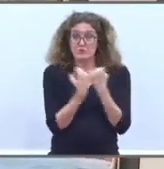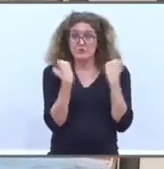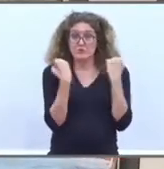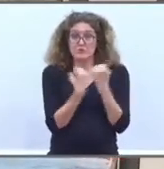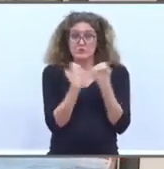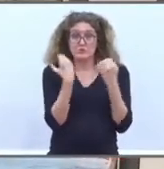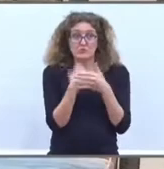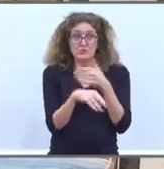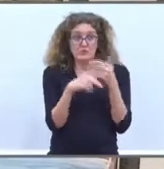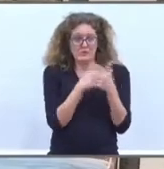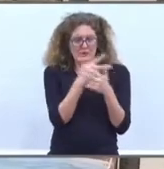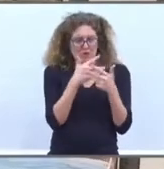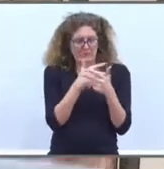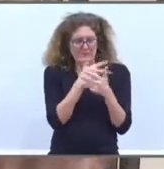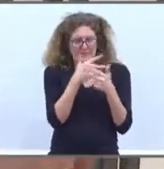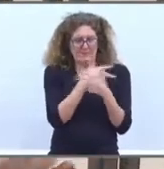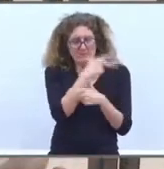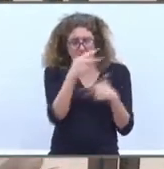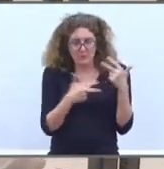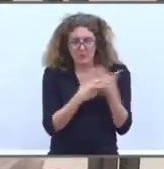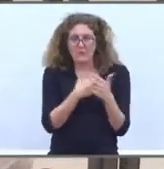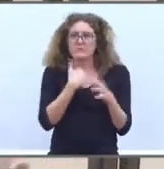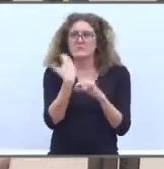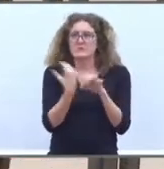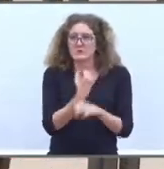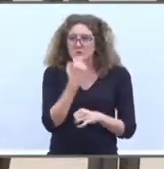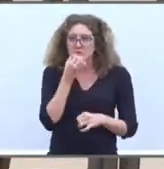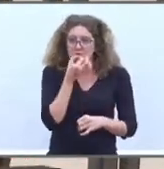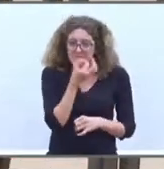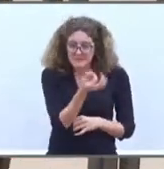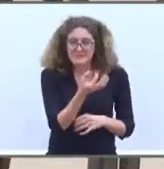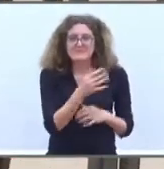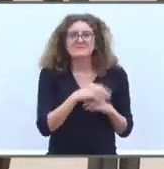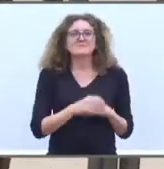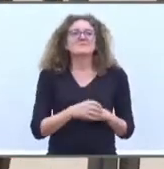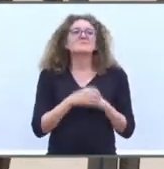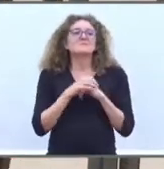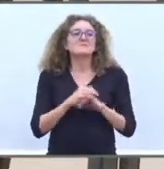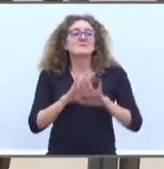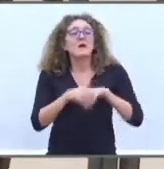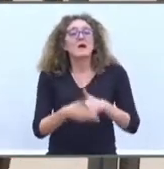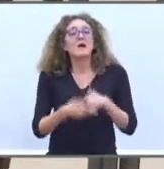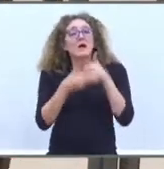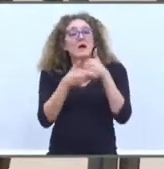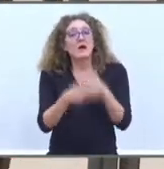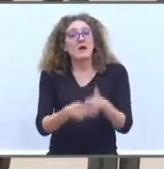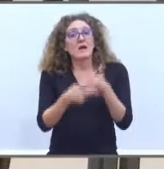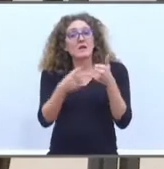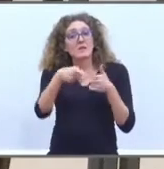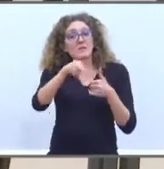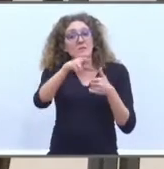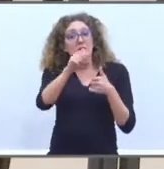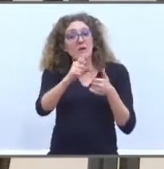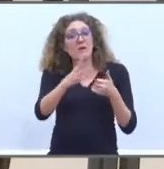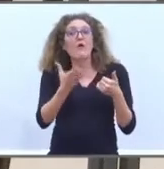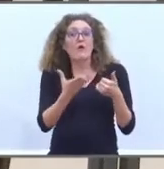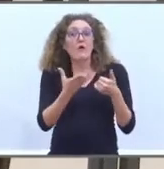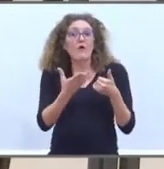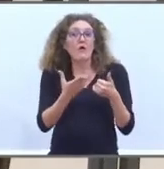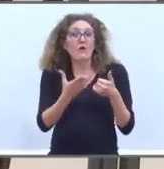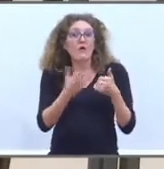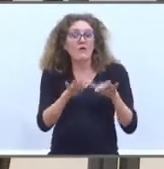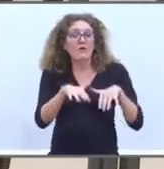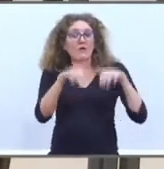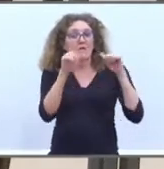la métropole, je vais y arriver, et qui vise à réduire la vulnérabilité du territoire au risque inondation. Voilà pour